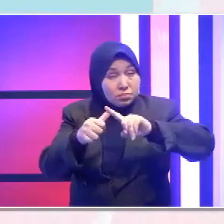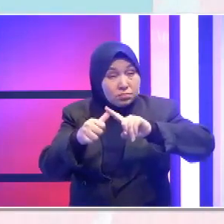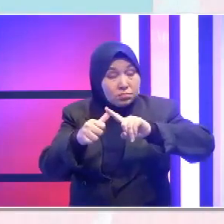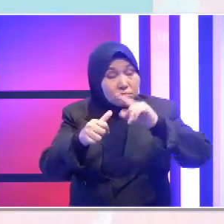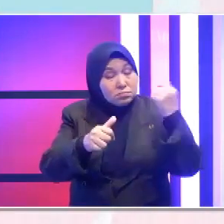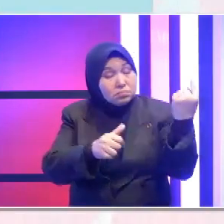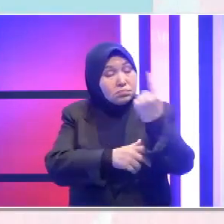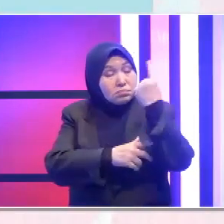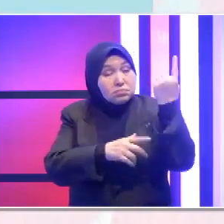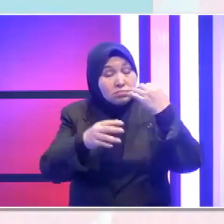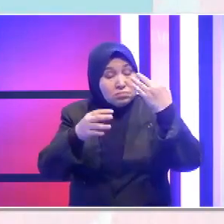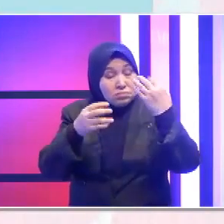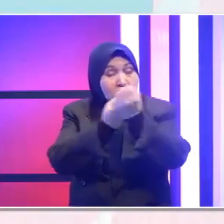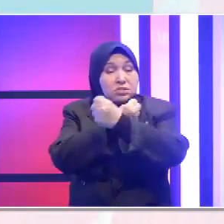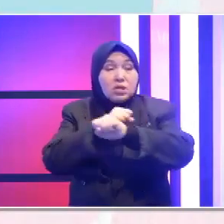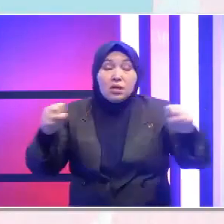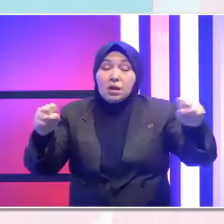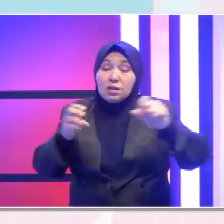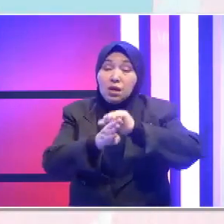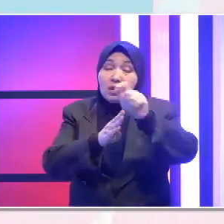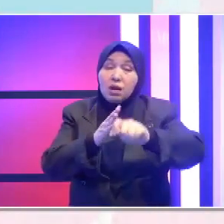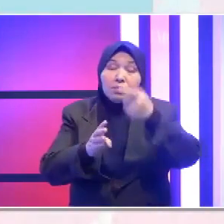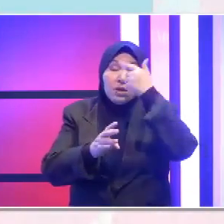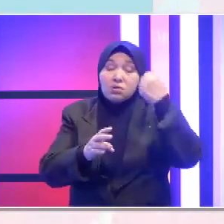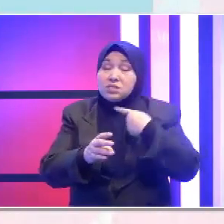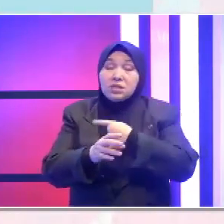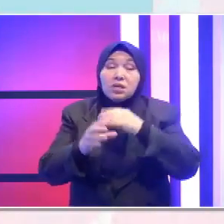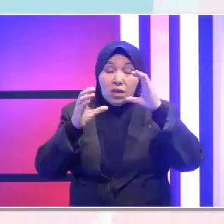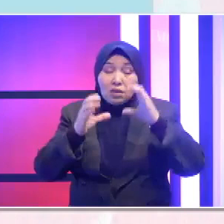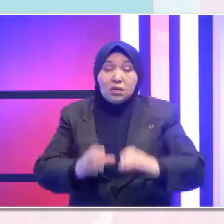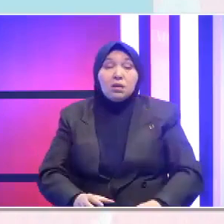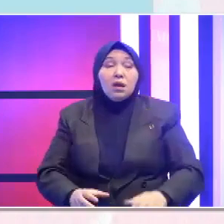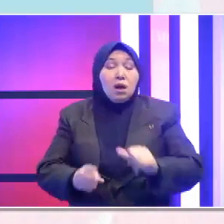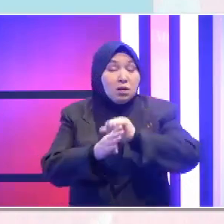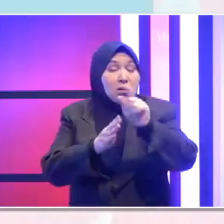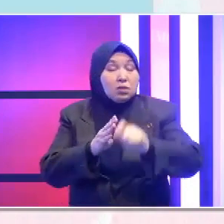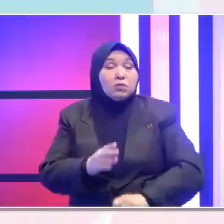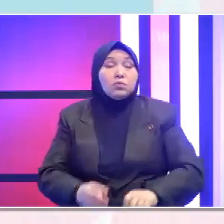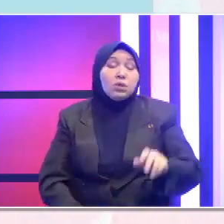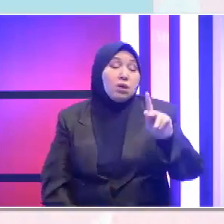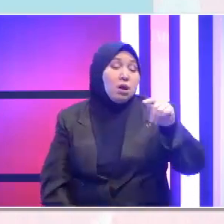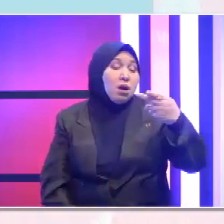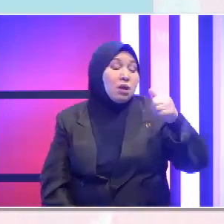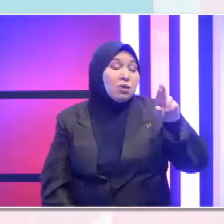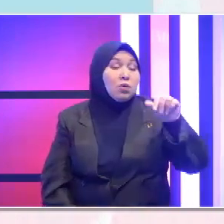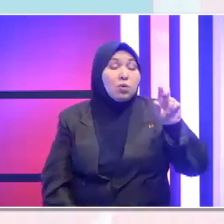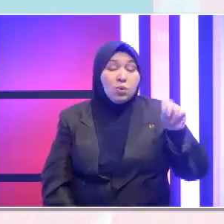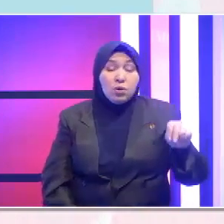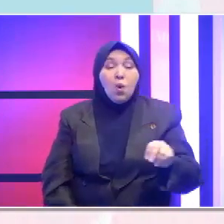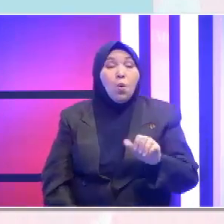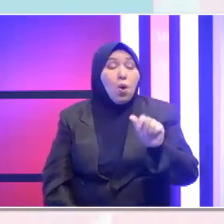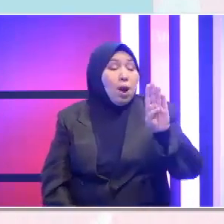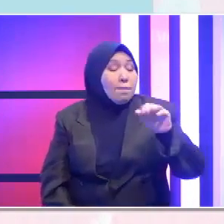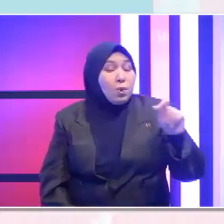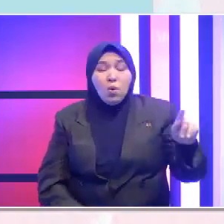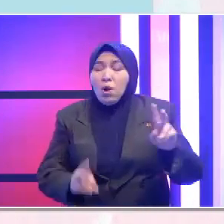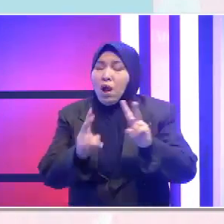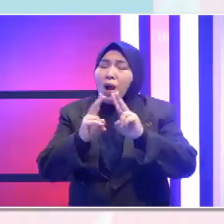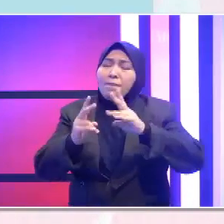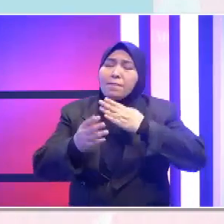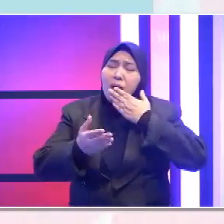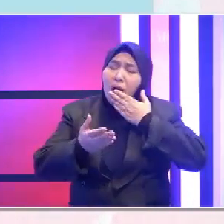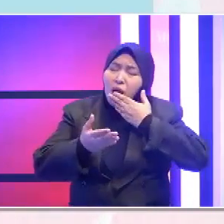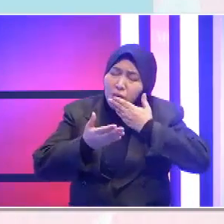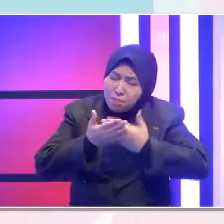sentiasa membuat persediaan ke akhirat karena kita Yakin akhirat itu adalah Choirul wa bakal ia amat baik